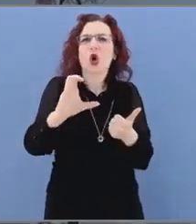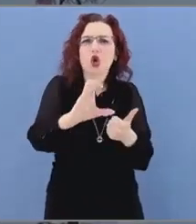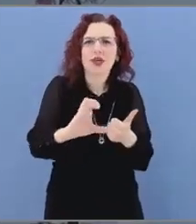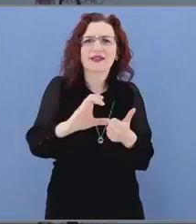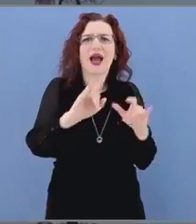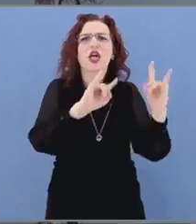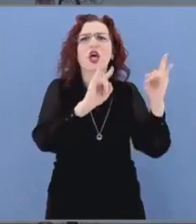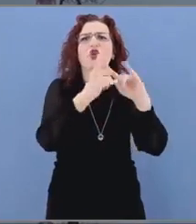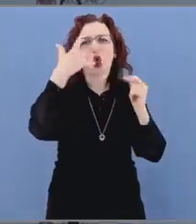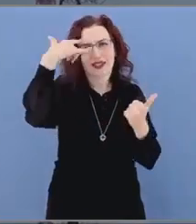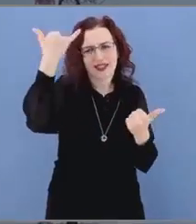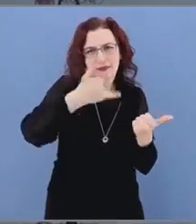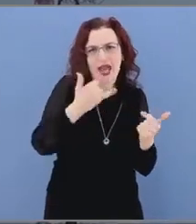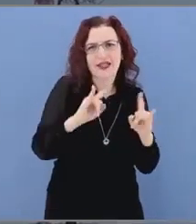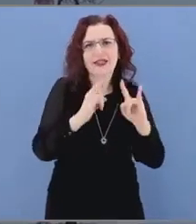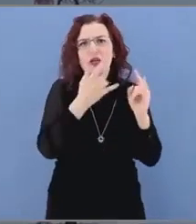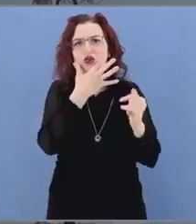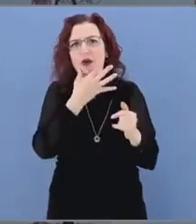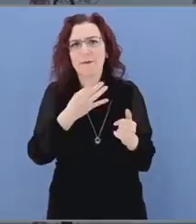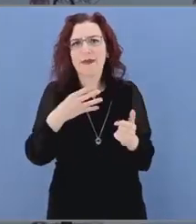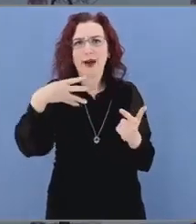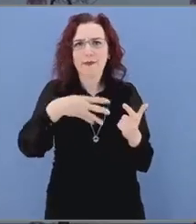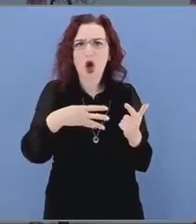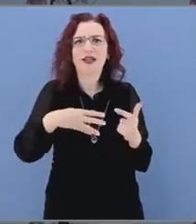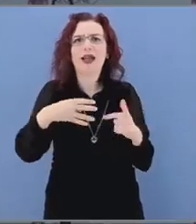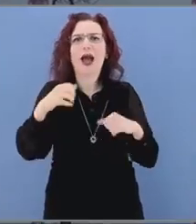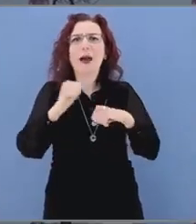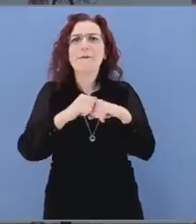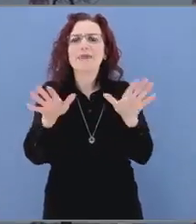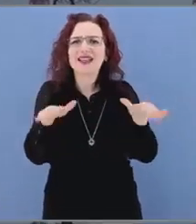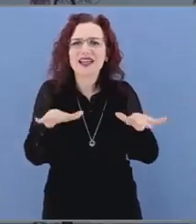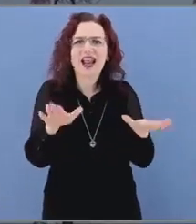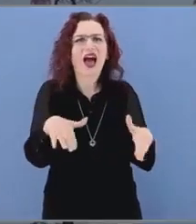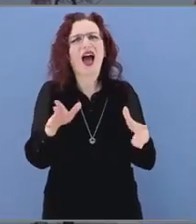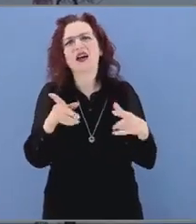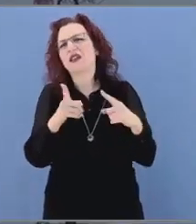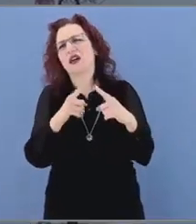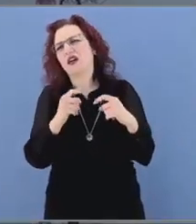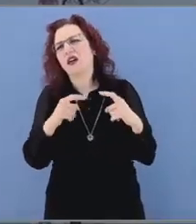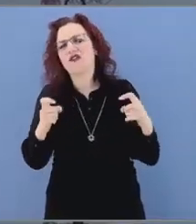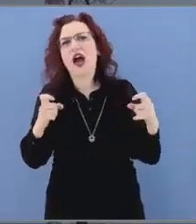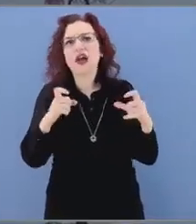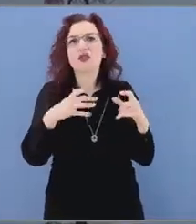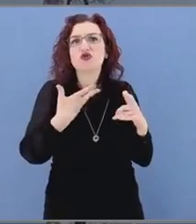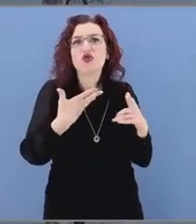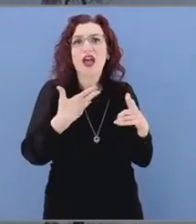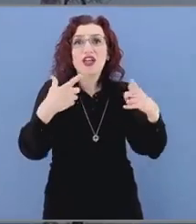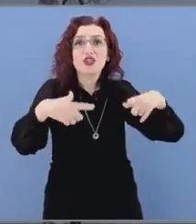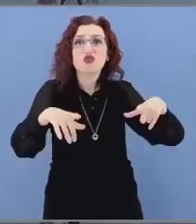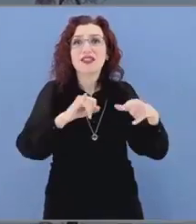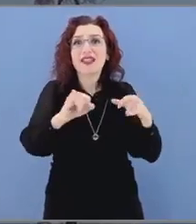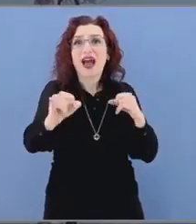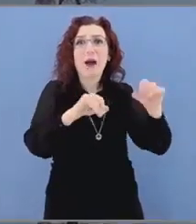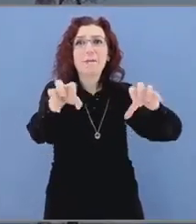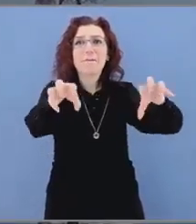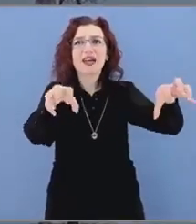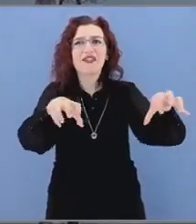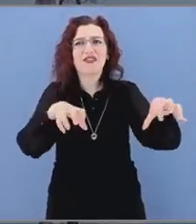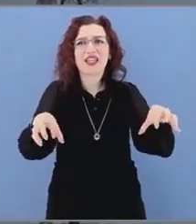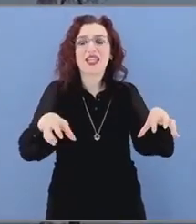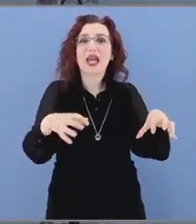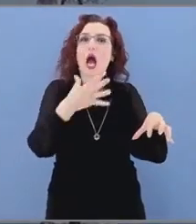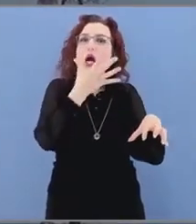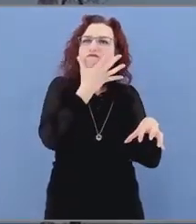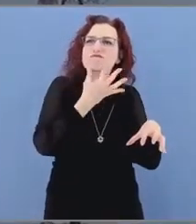Monaca, parlo di Pietralata, parlo di Primavalle, di tutte quelle periferie di questa città dove l'estetica, il bello non è esattamente la